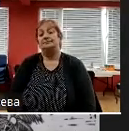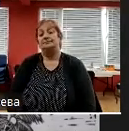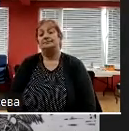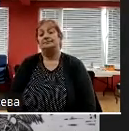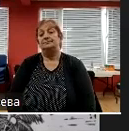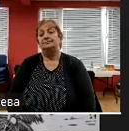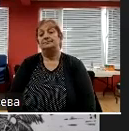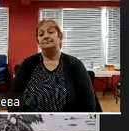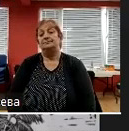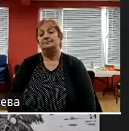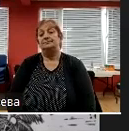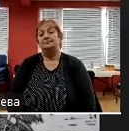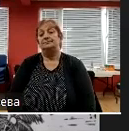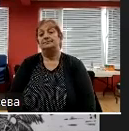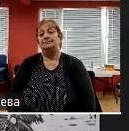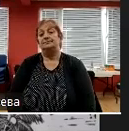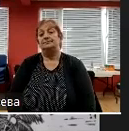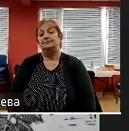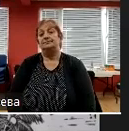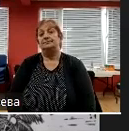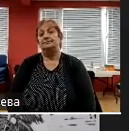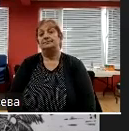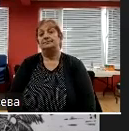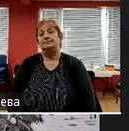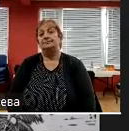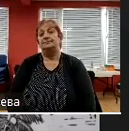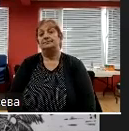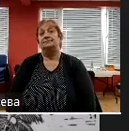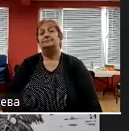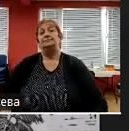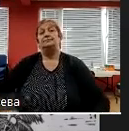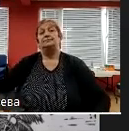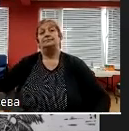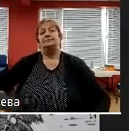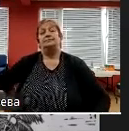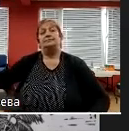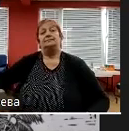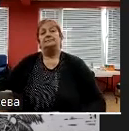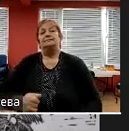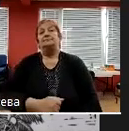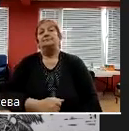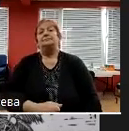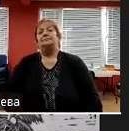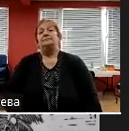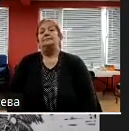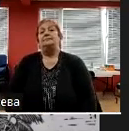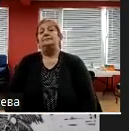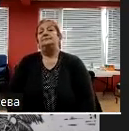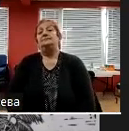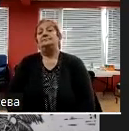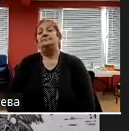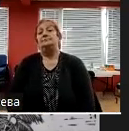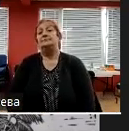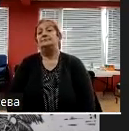personalize the requests and questions and things like this, so it's a little more free to create